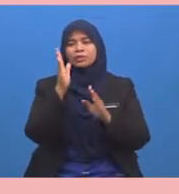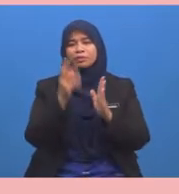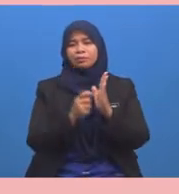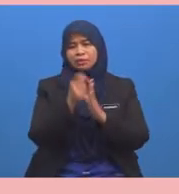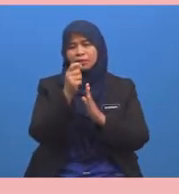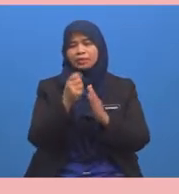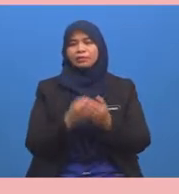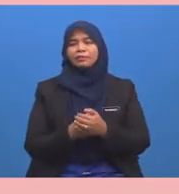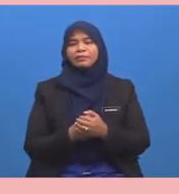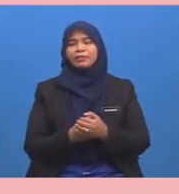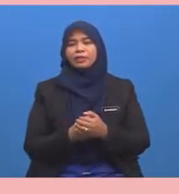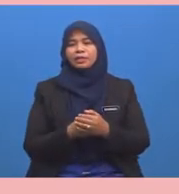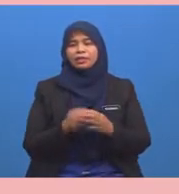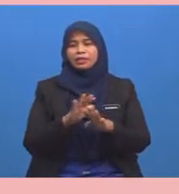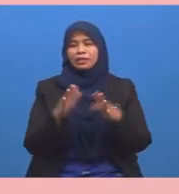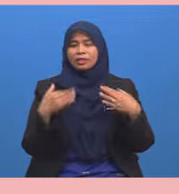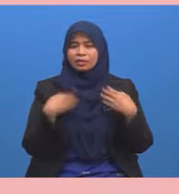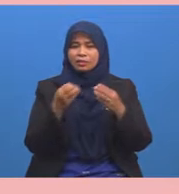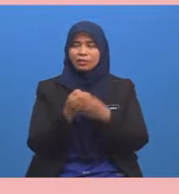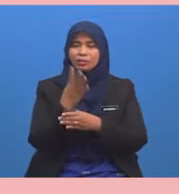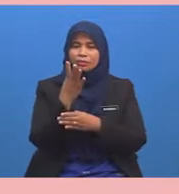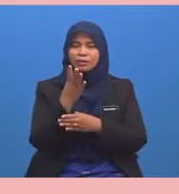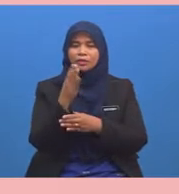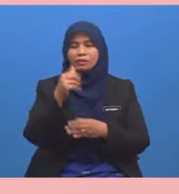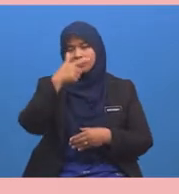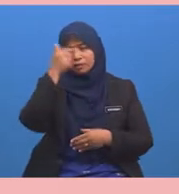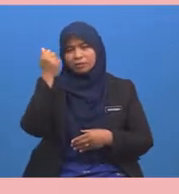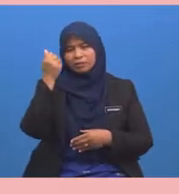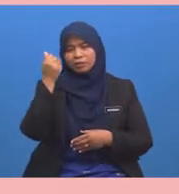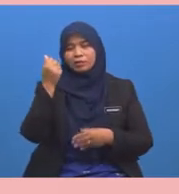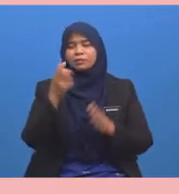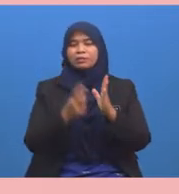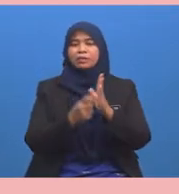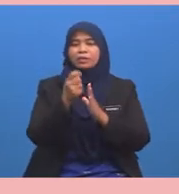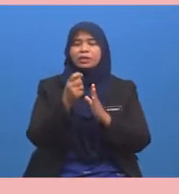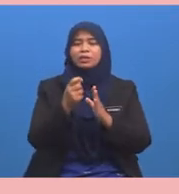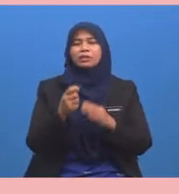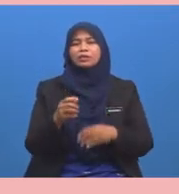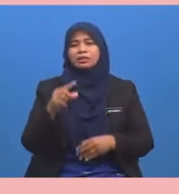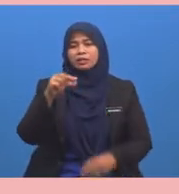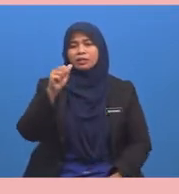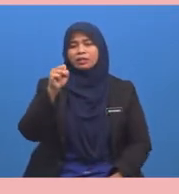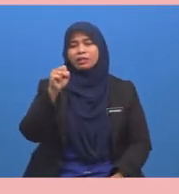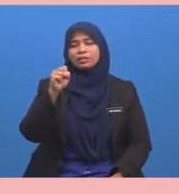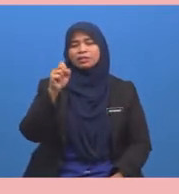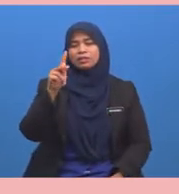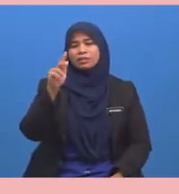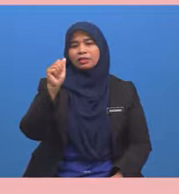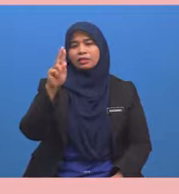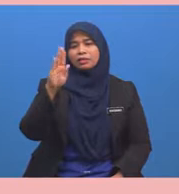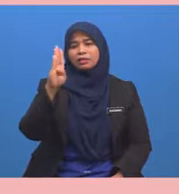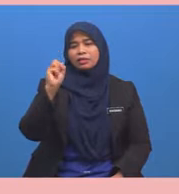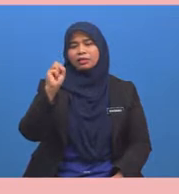yang berpunca daripada ketiadaan tumbuhan yang menyebabkan peningkatan kandungan gas karbon